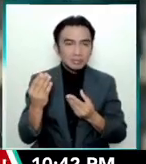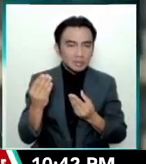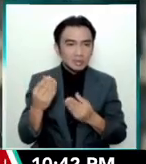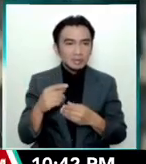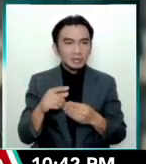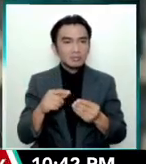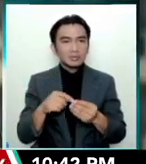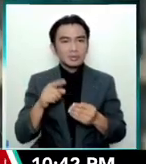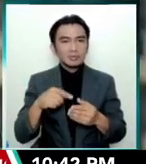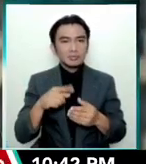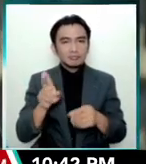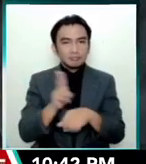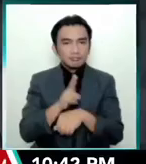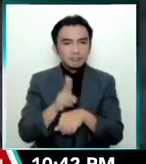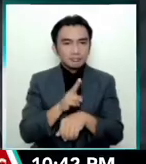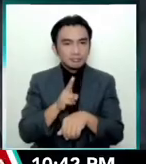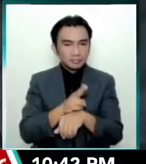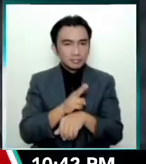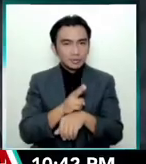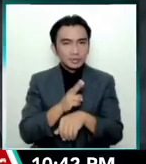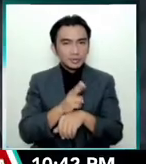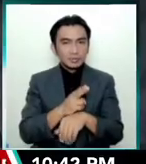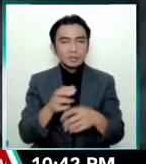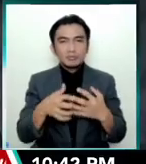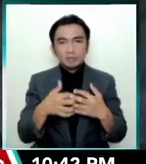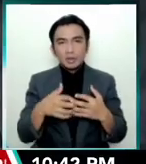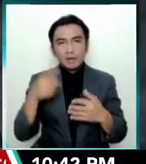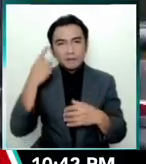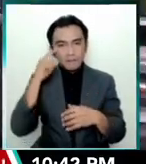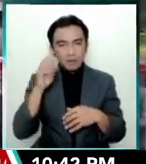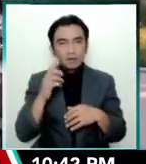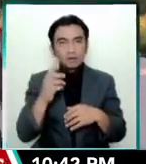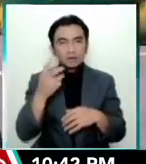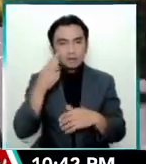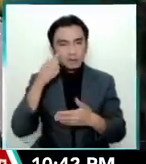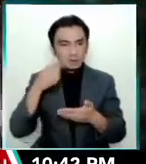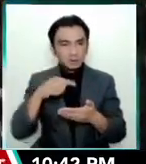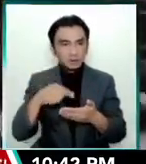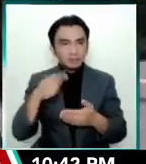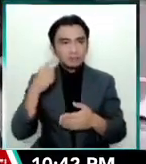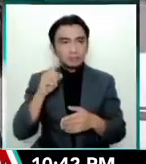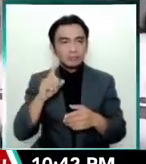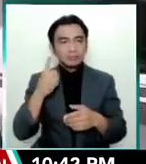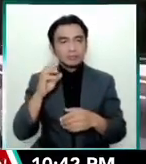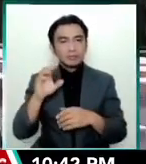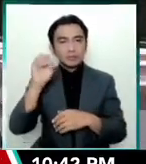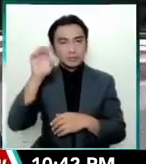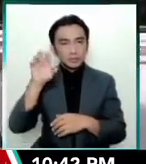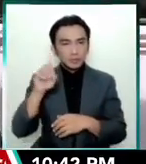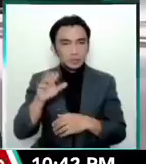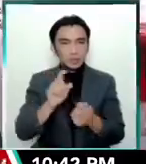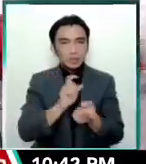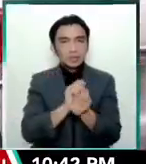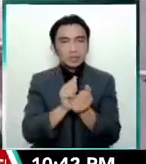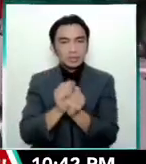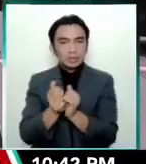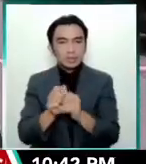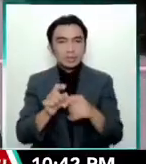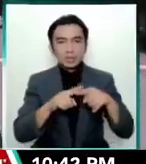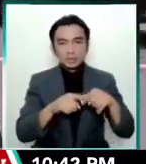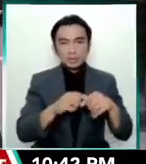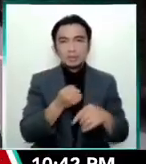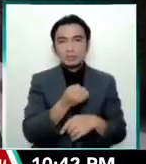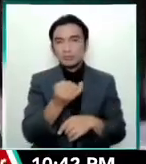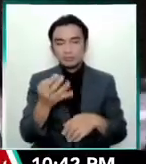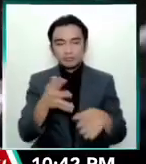Traffic Signalization System. Ito raw sensor-based na. Nag-a-adjust daw ang traffic lights nito depende sa volume ng mga